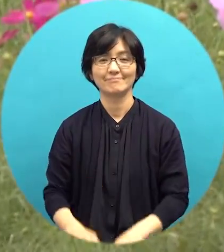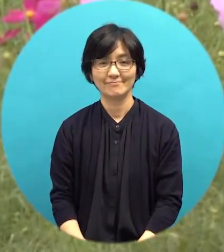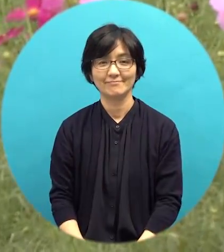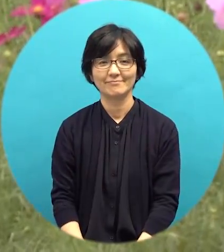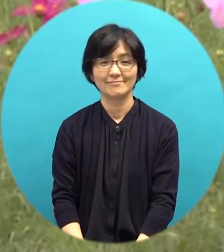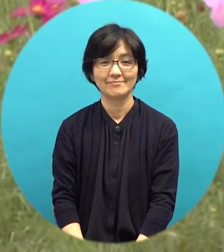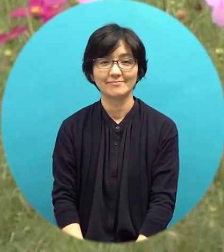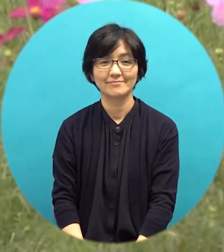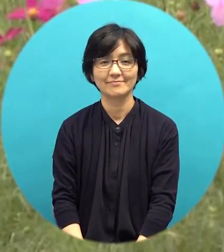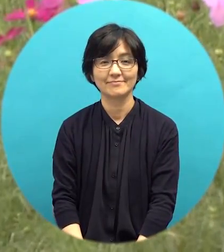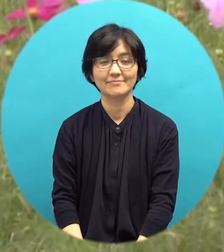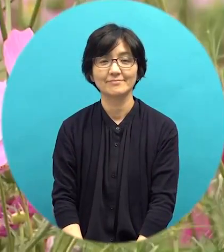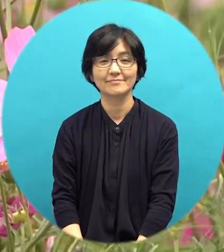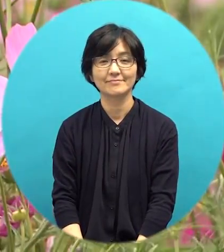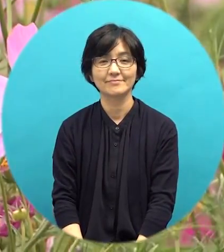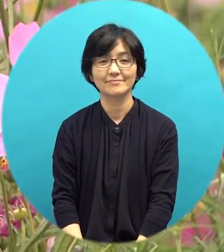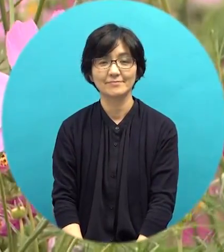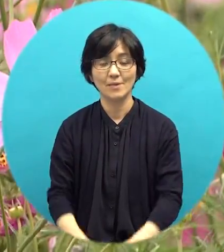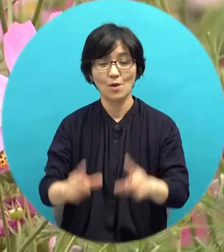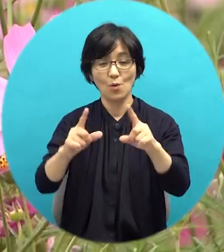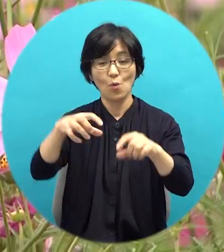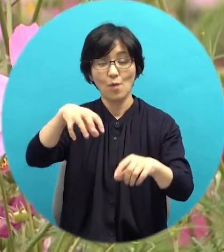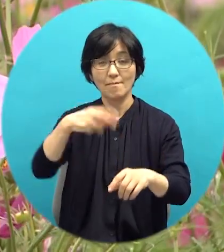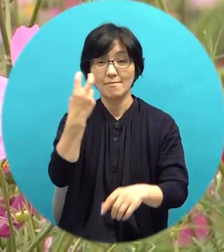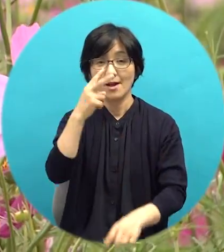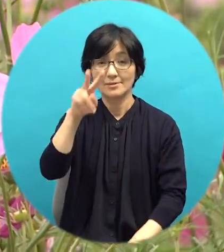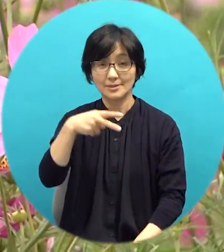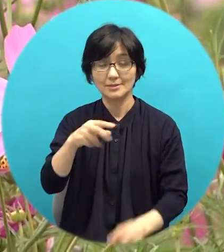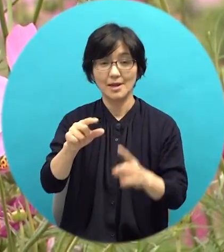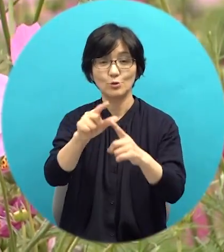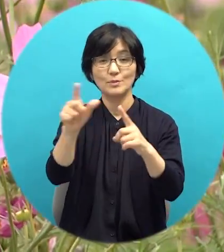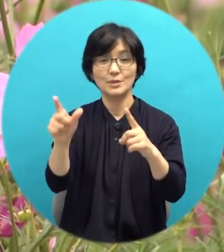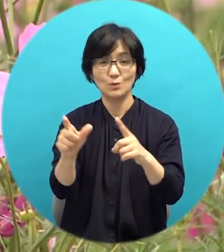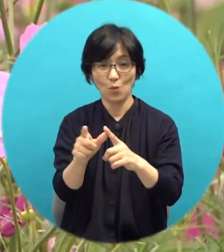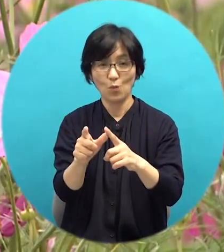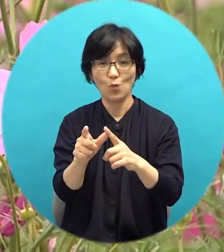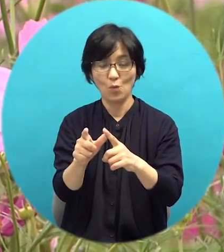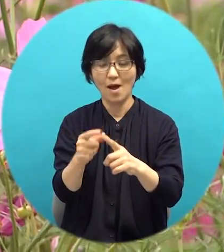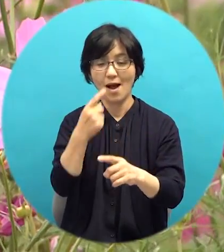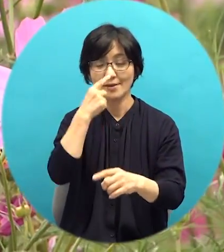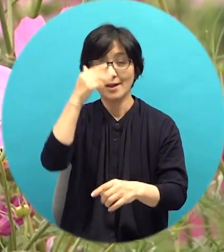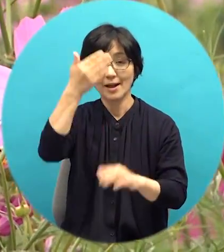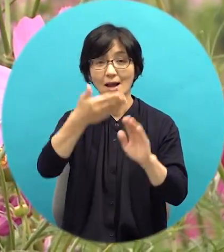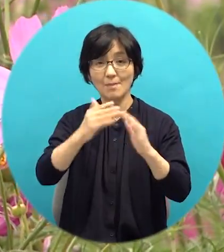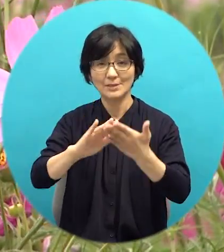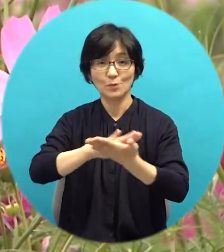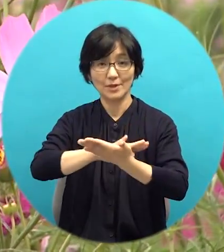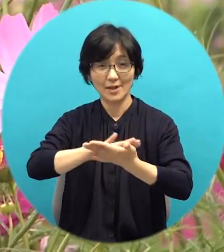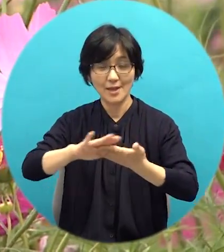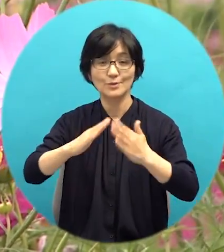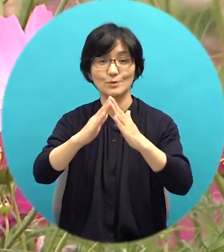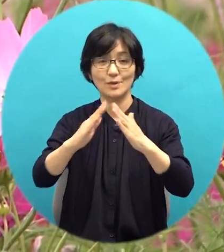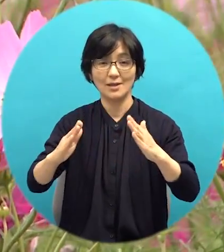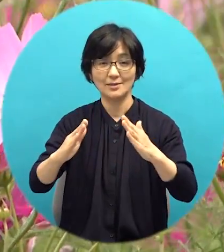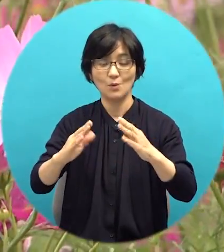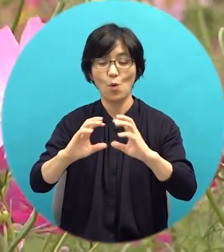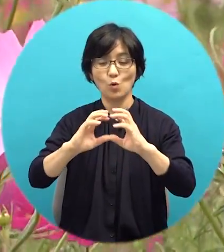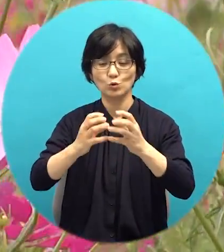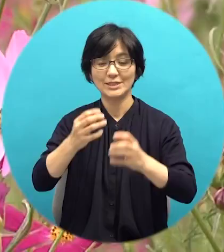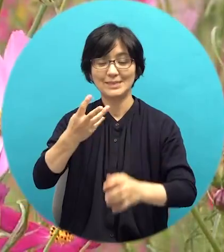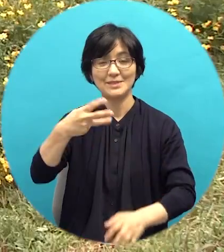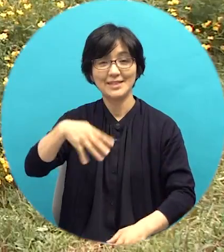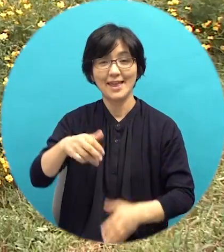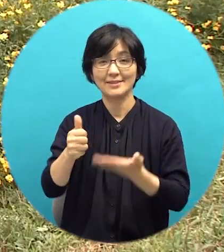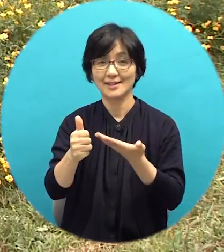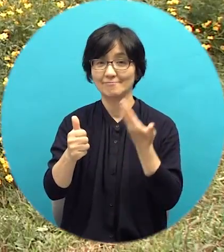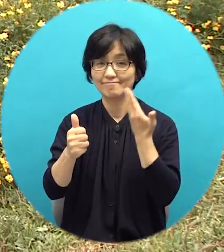開催されます。公園を管理する NPO 法人花高町をきれいにする会の国峰さ